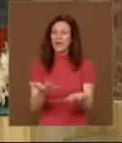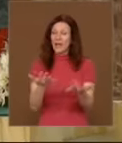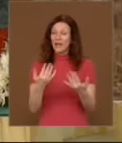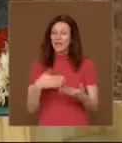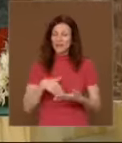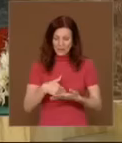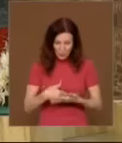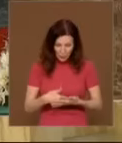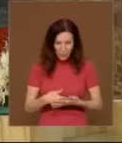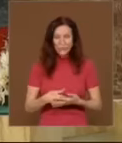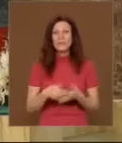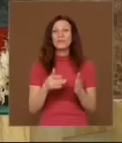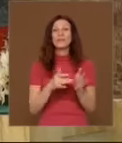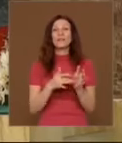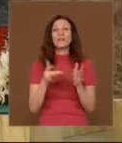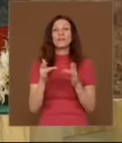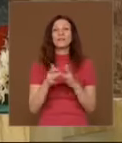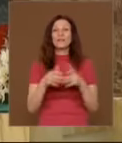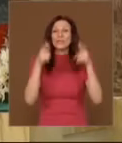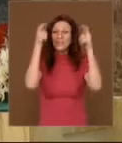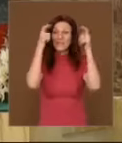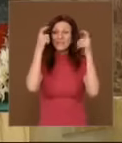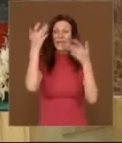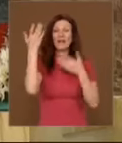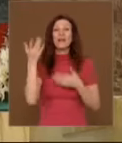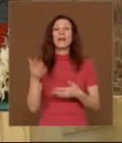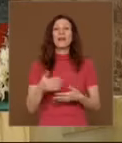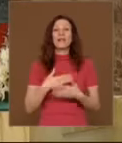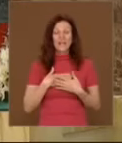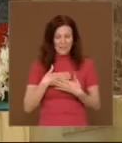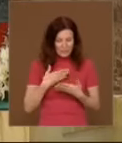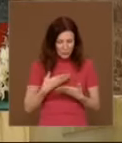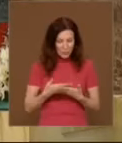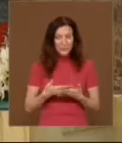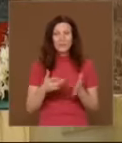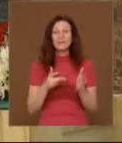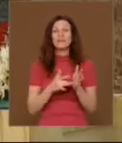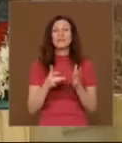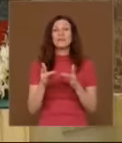Богу. Приидите, поклоним се и припадем самому Христу Цареви и Богу нашему.